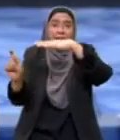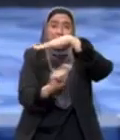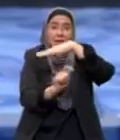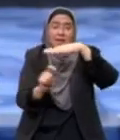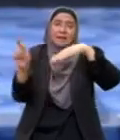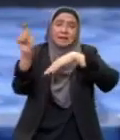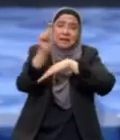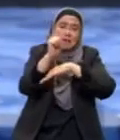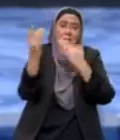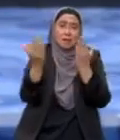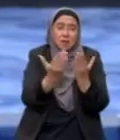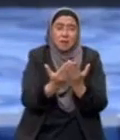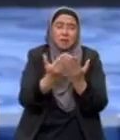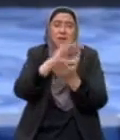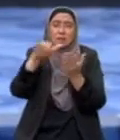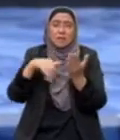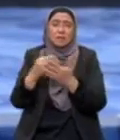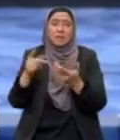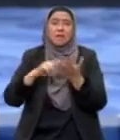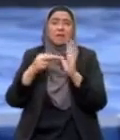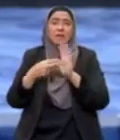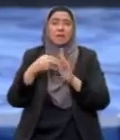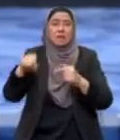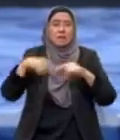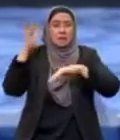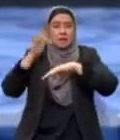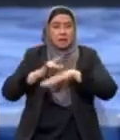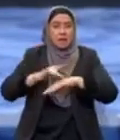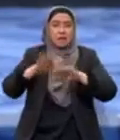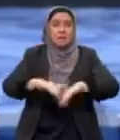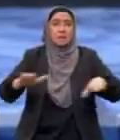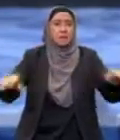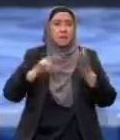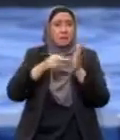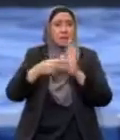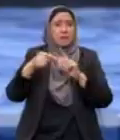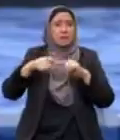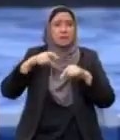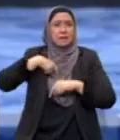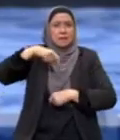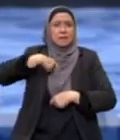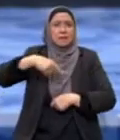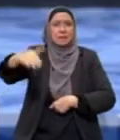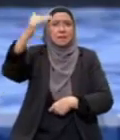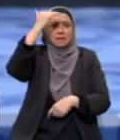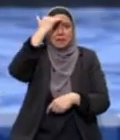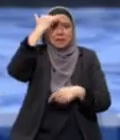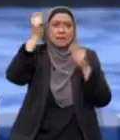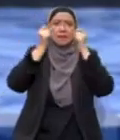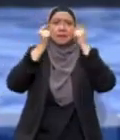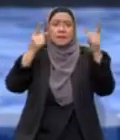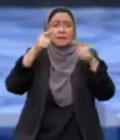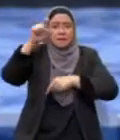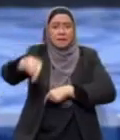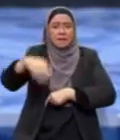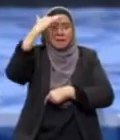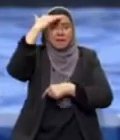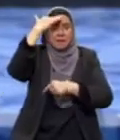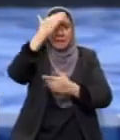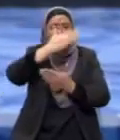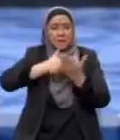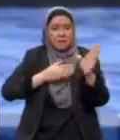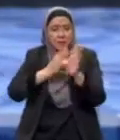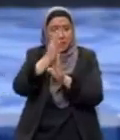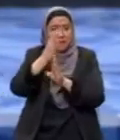kanak-kanak kepekaan mesti ada dalam hak isu undang-undang itu sebabnya kalau ahli yang berhormat tahu bahawa di bawah akta Jen seksual